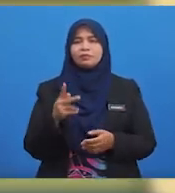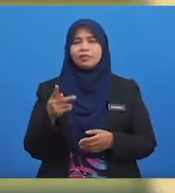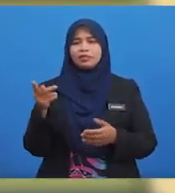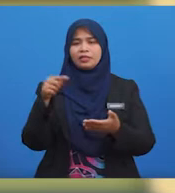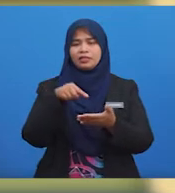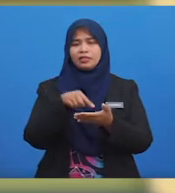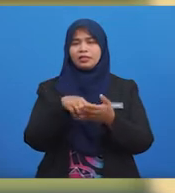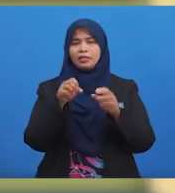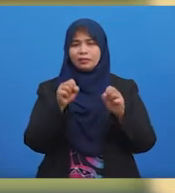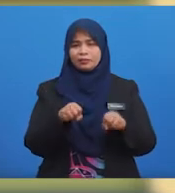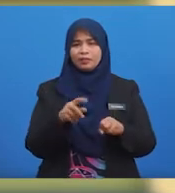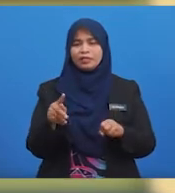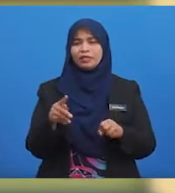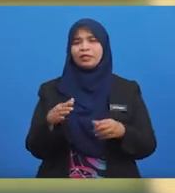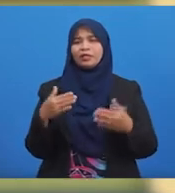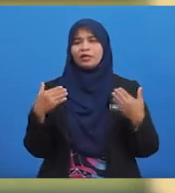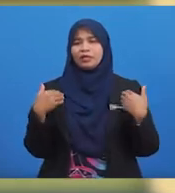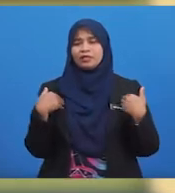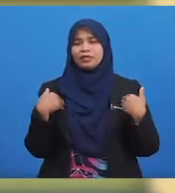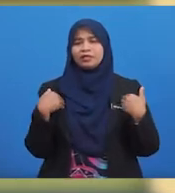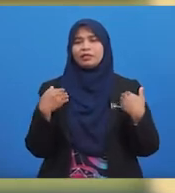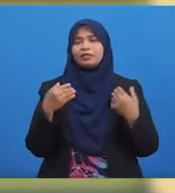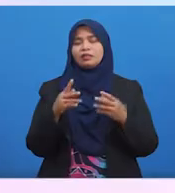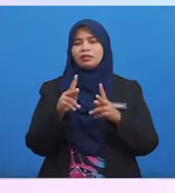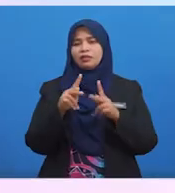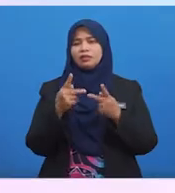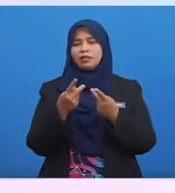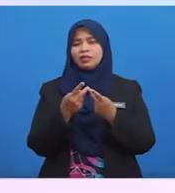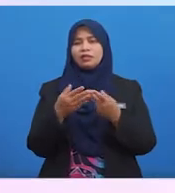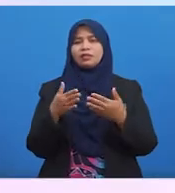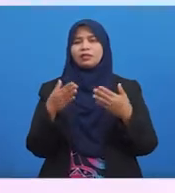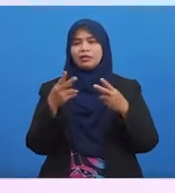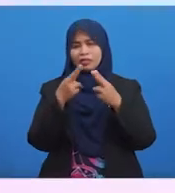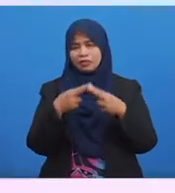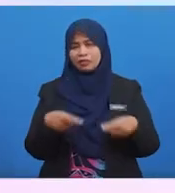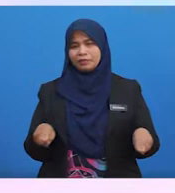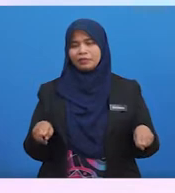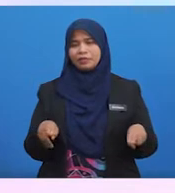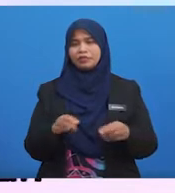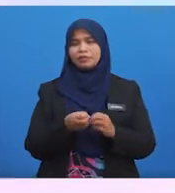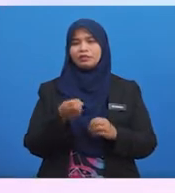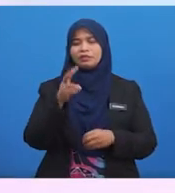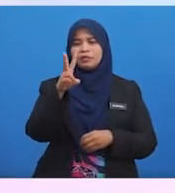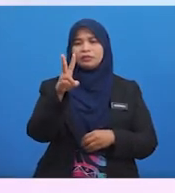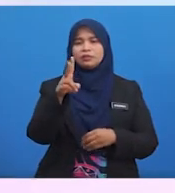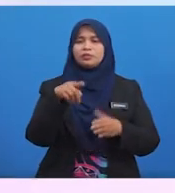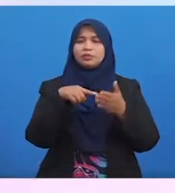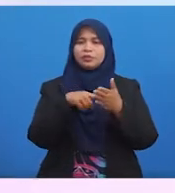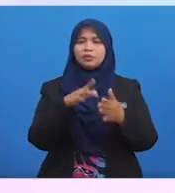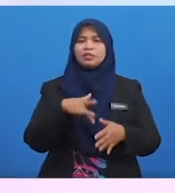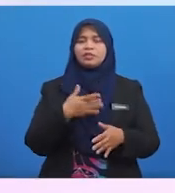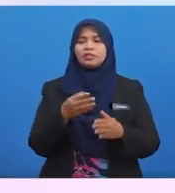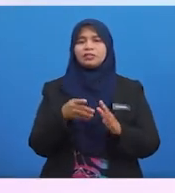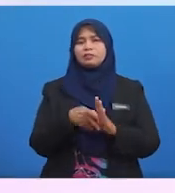membolehkan kewujudan keluarga Harmoni kedua menunjukkan rasa penghargaan